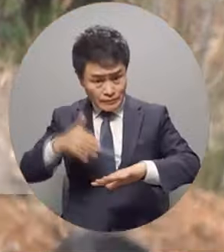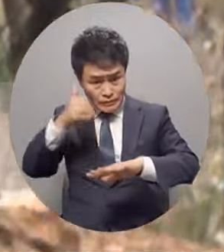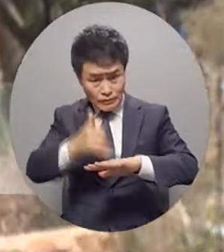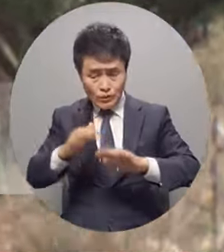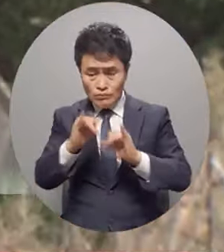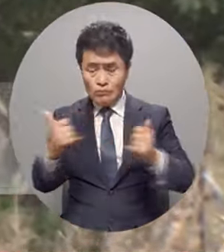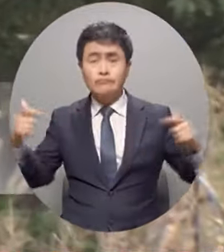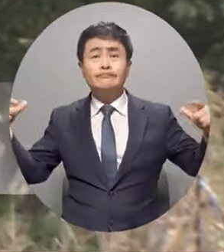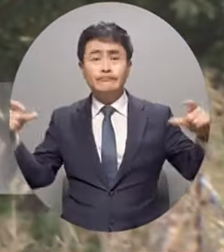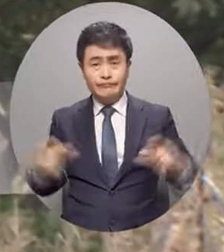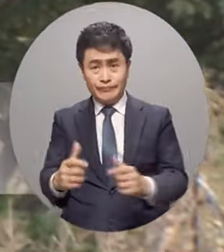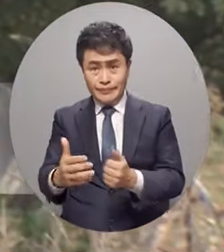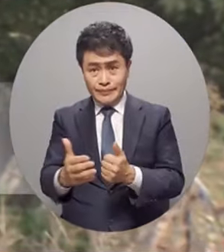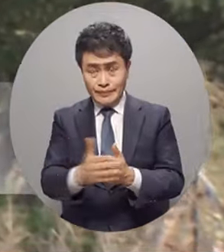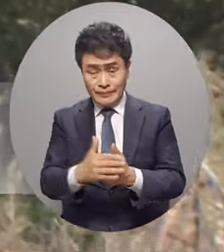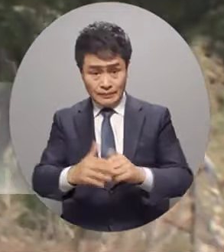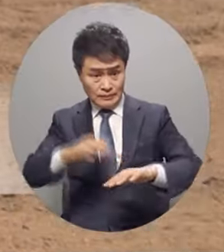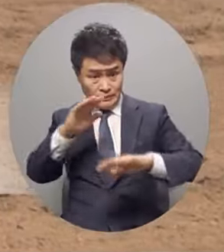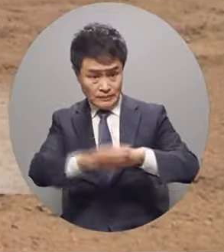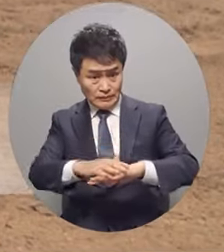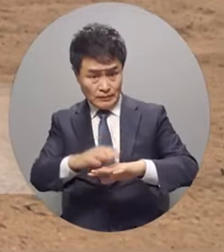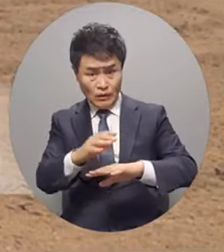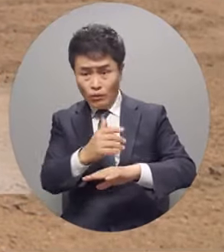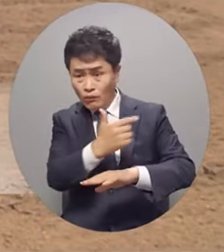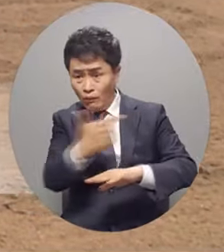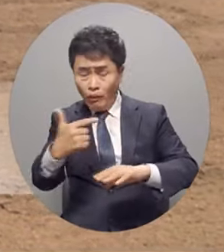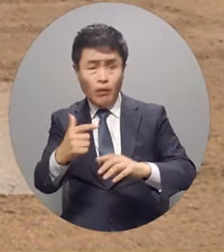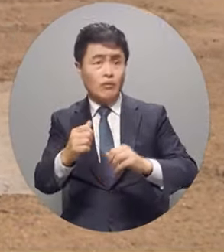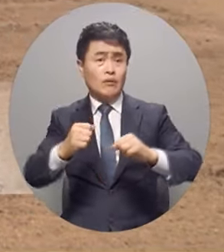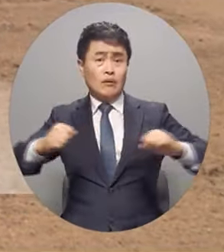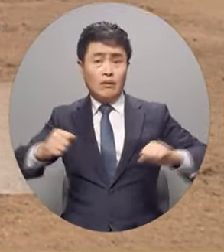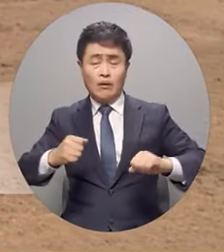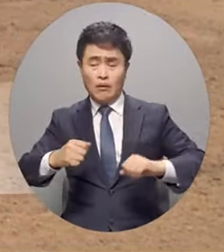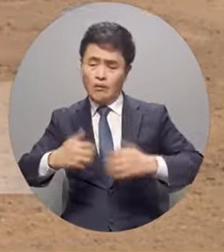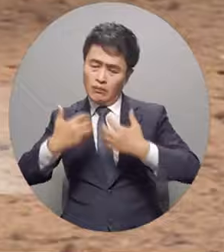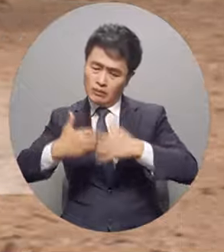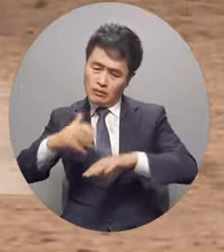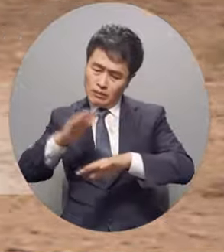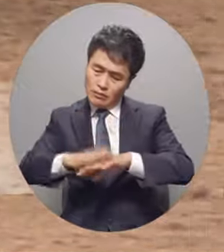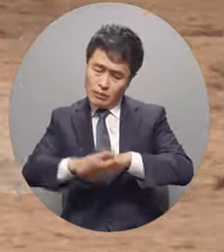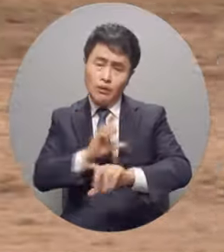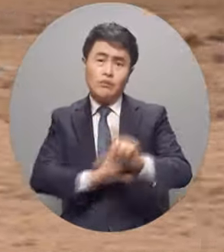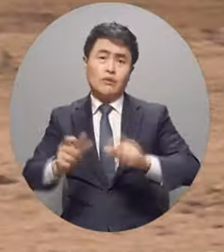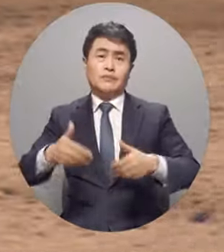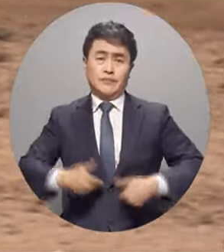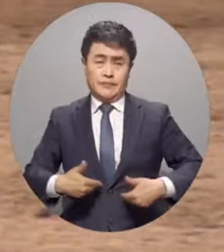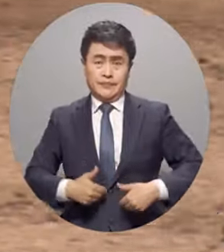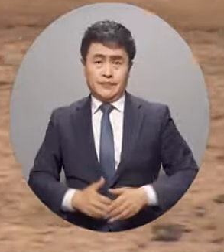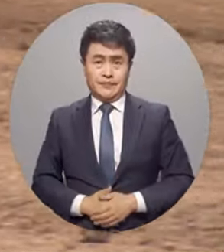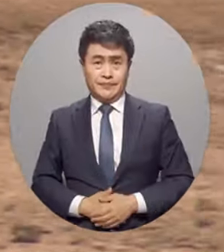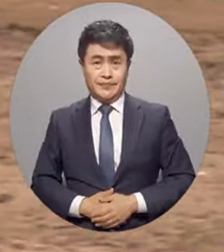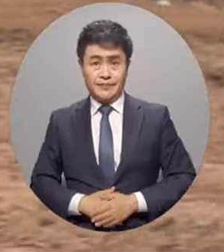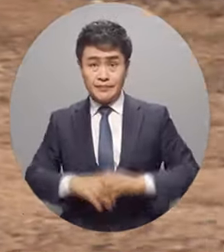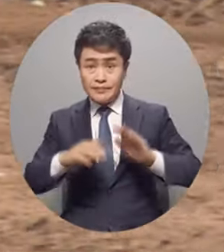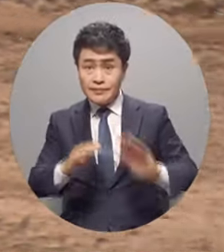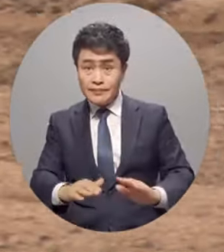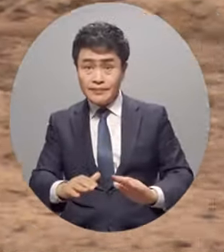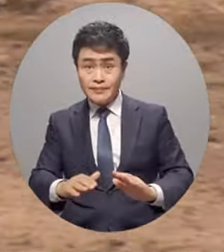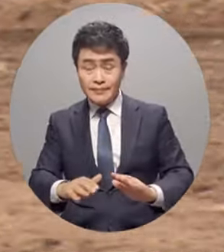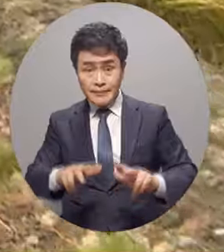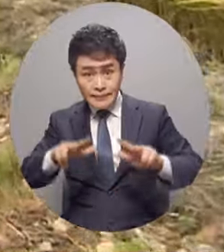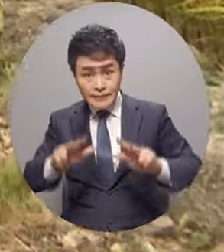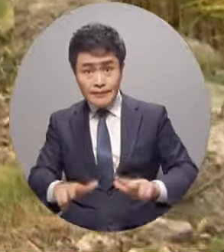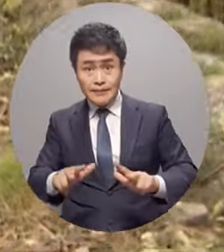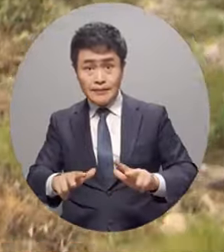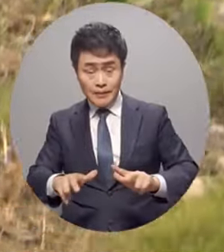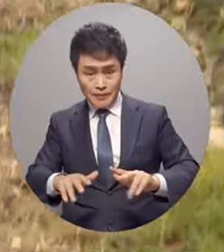인구도 줄어듦에 따라 경작지는 더 규모가 커지면서 농기계 수요는 갈수록 늘고 있습니다. 그런 만큼